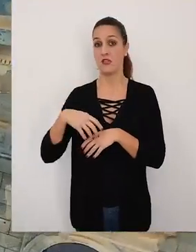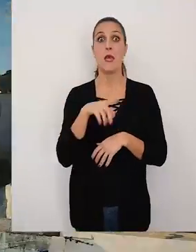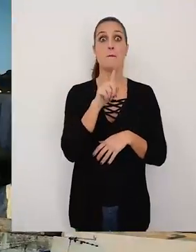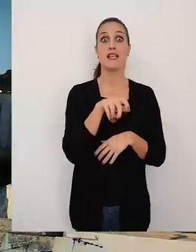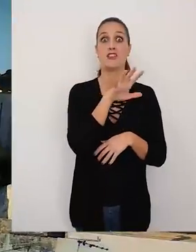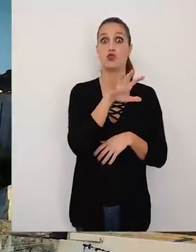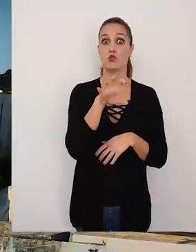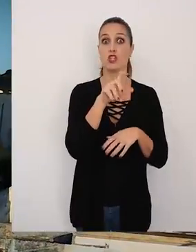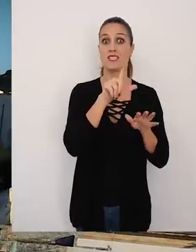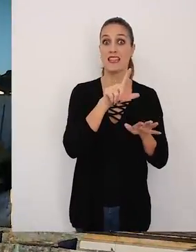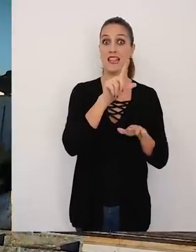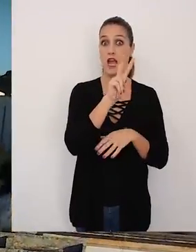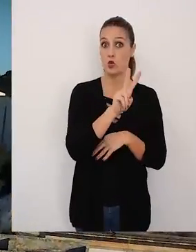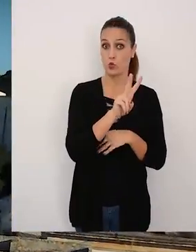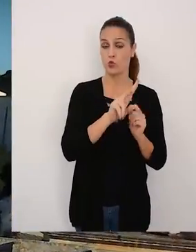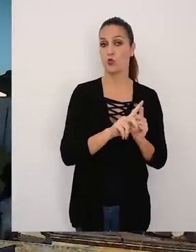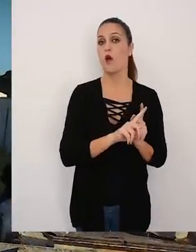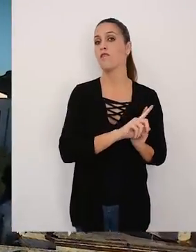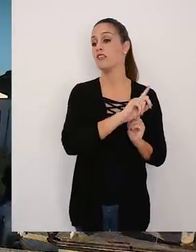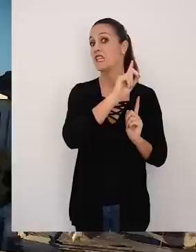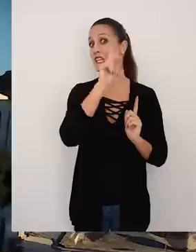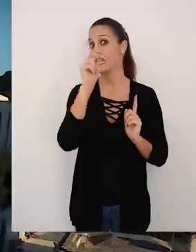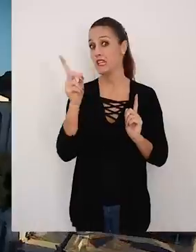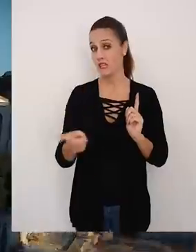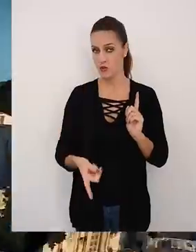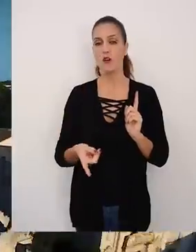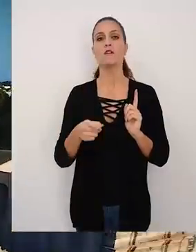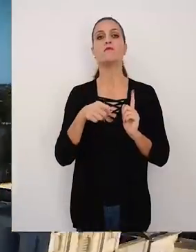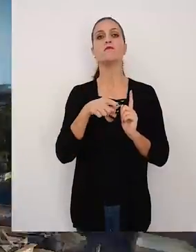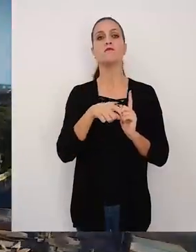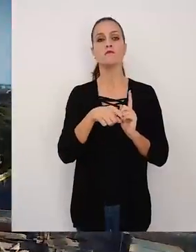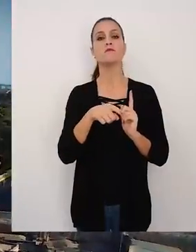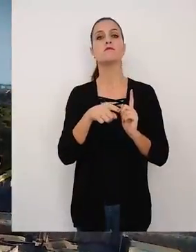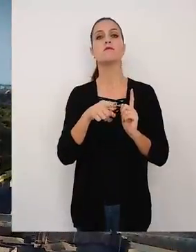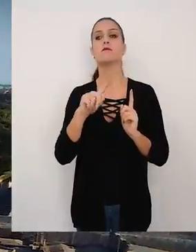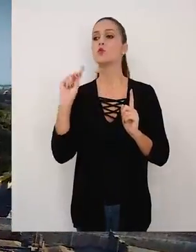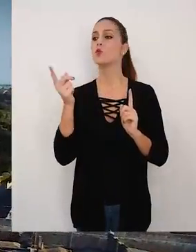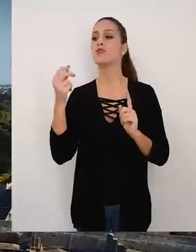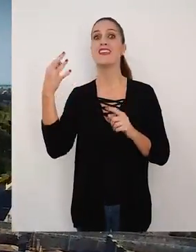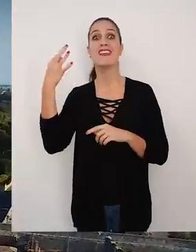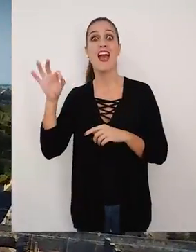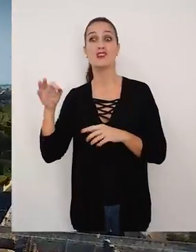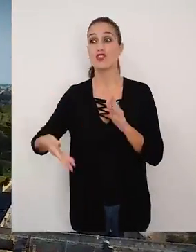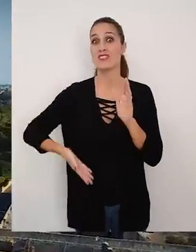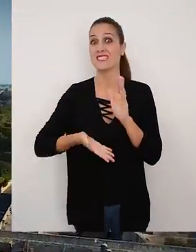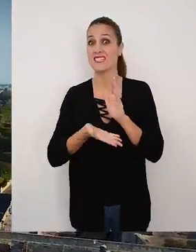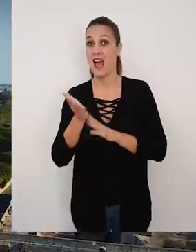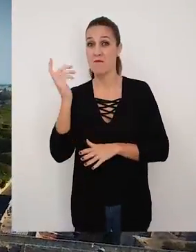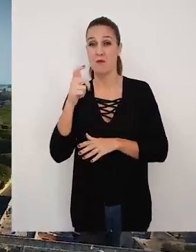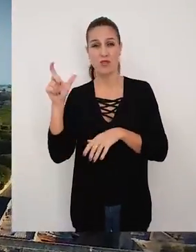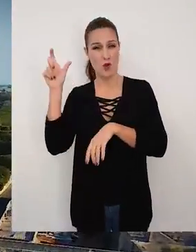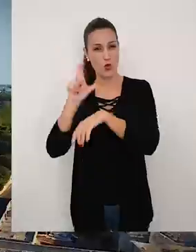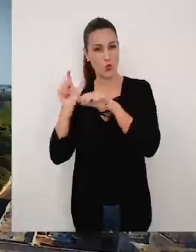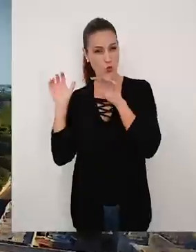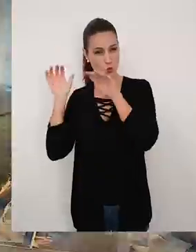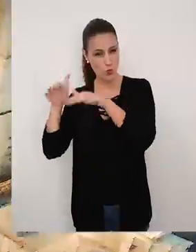Dal 1572 l'abitato ha offerto protezione ai presuli di Castro, che qui a Poggiardo trovarono rifugio a causa